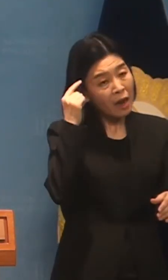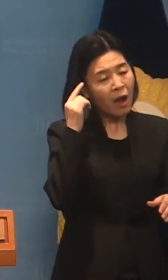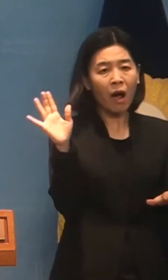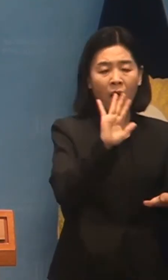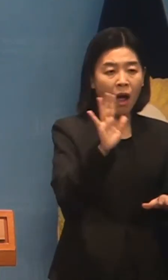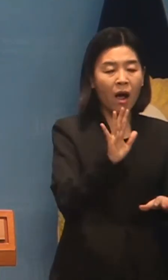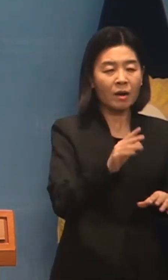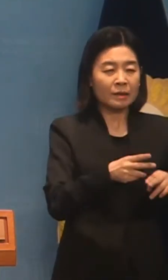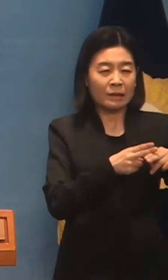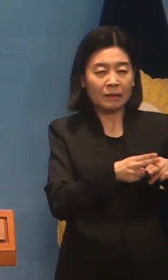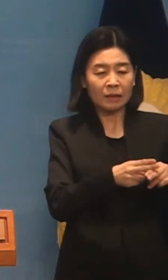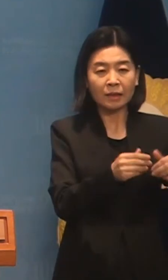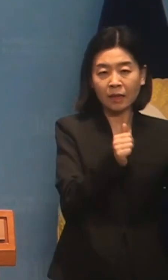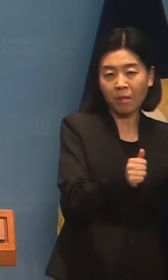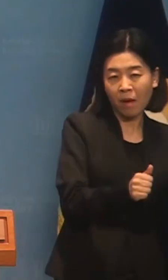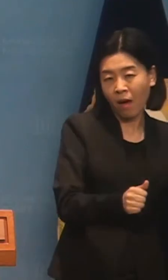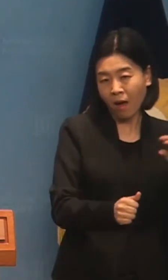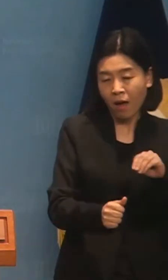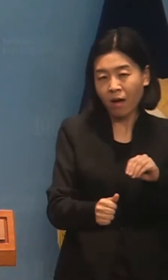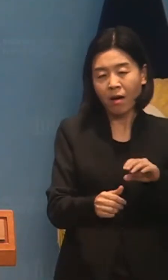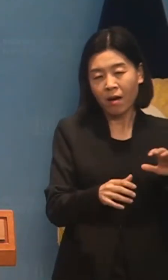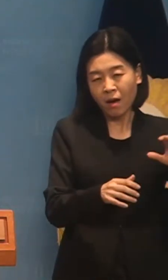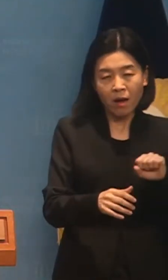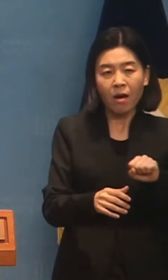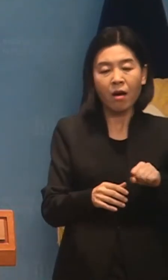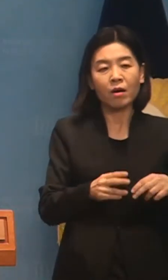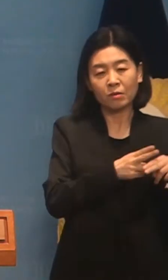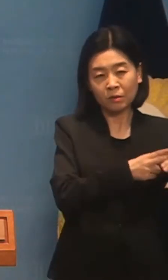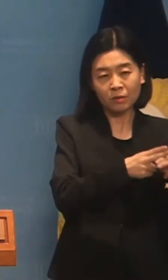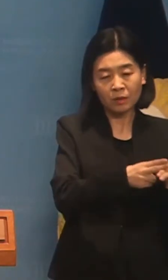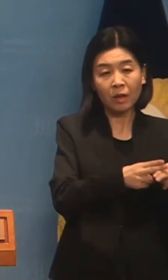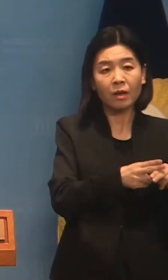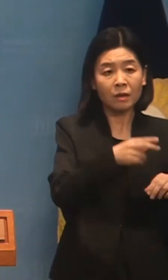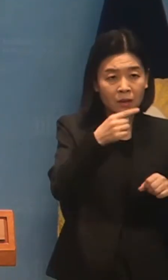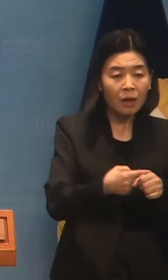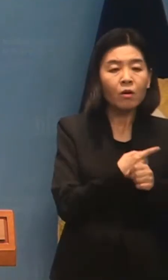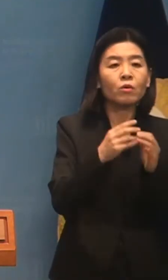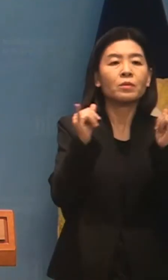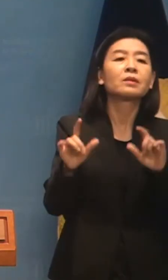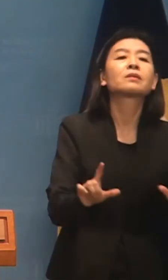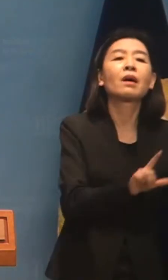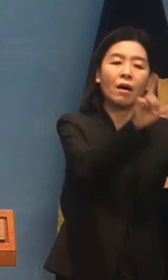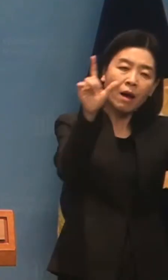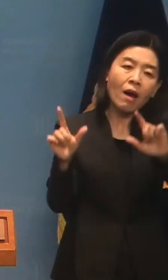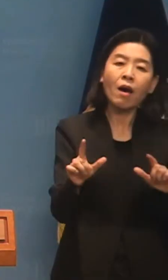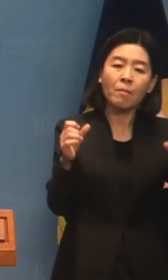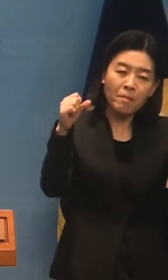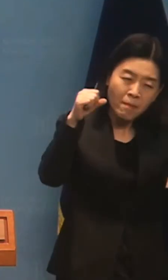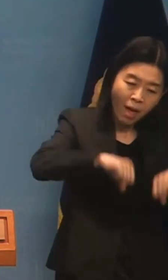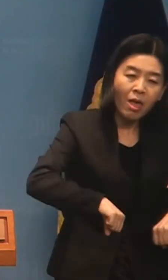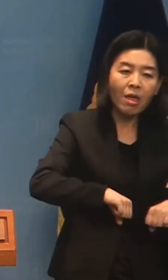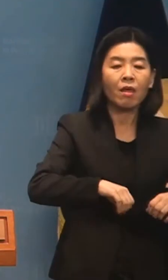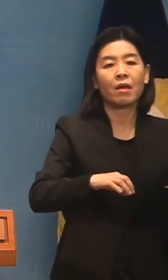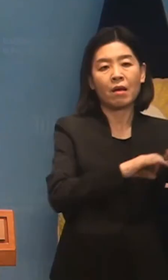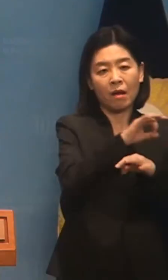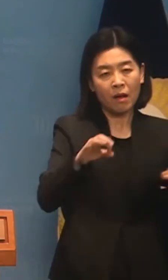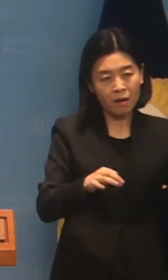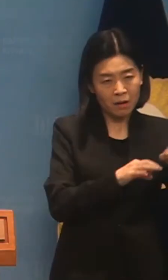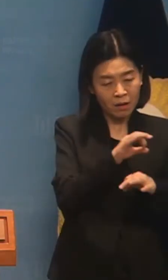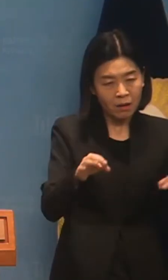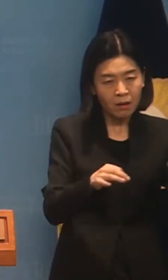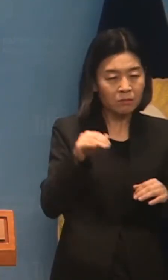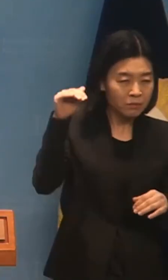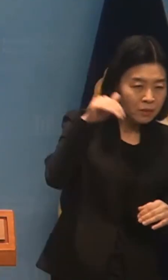길을 걸으며 국민의 삶이 무너지고 자유가 사라졌습니다. 나라 경제는 휴지 조각이 되었고 국민 4명